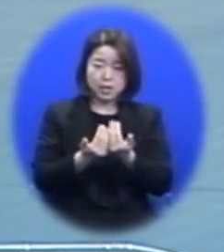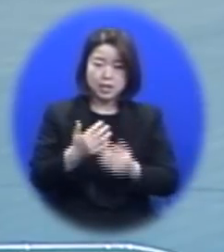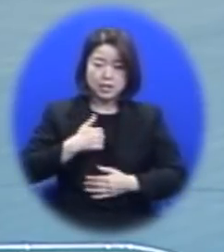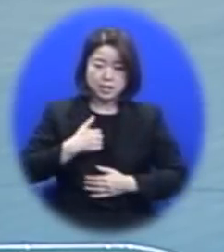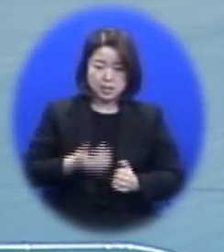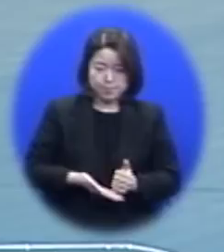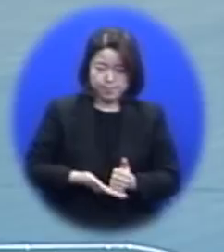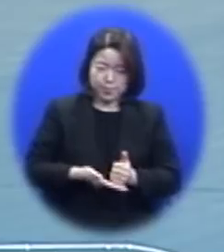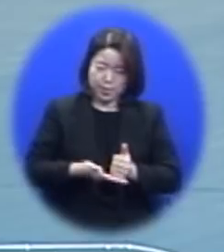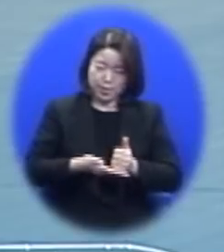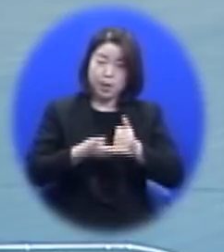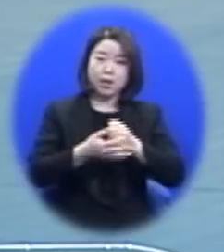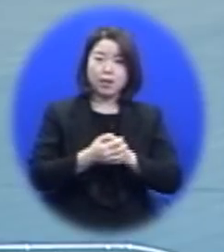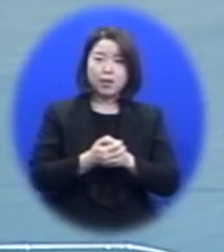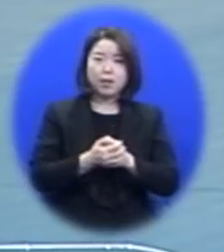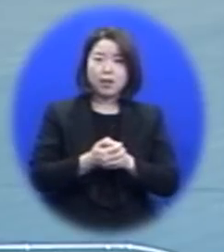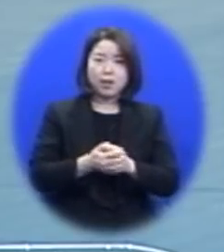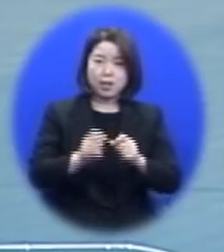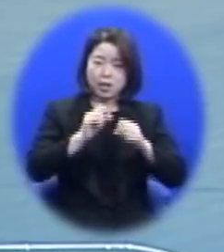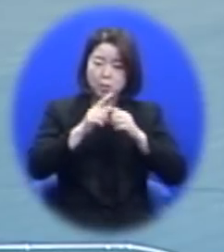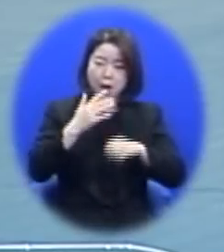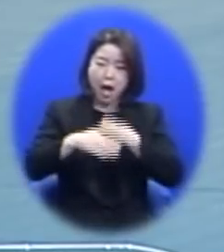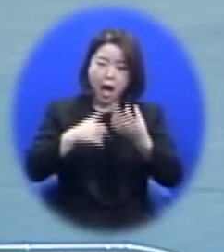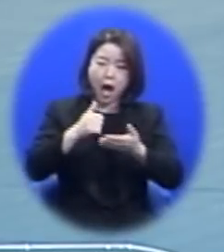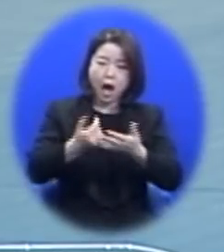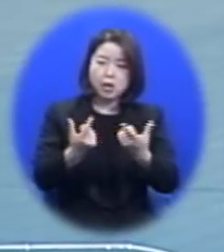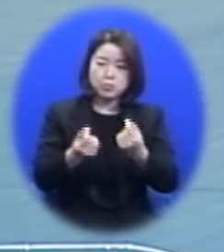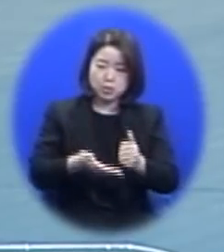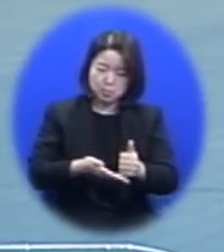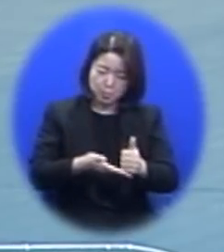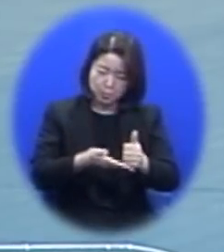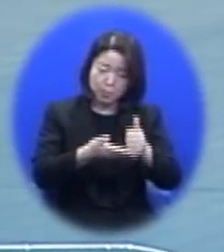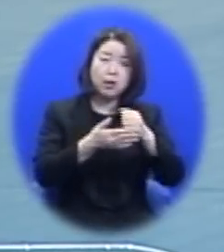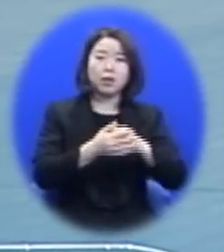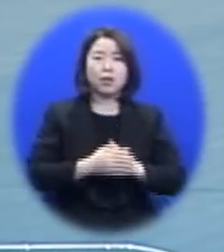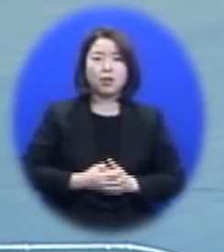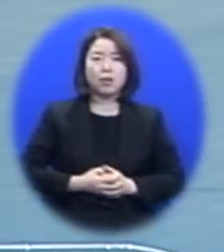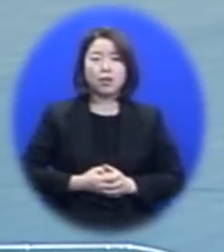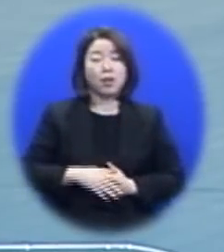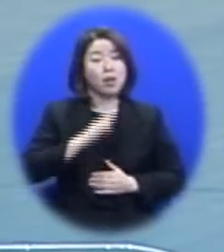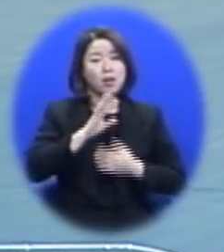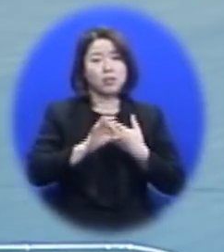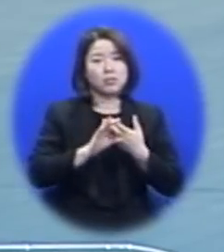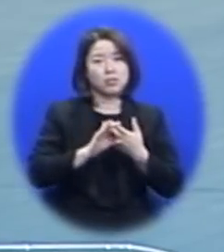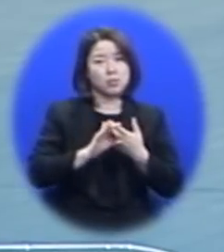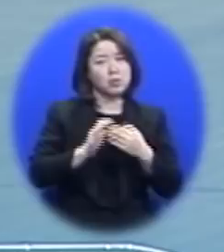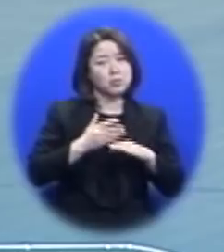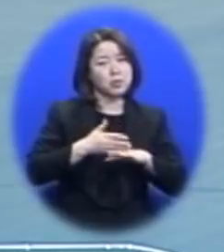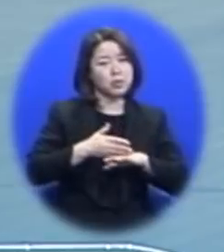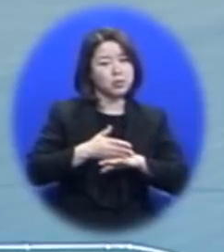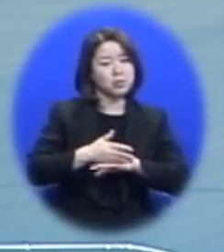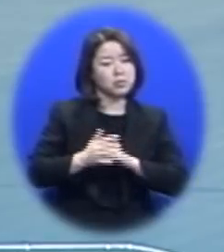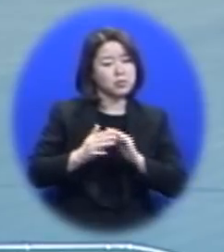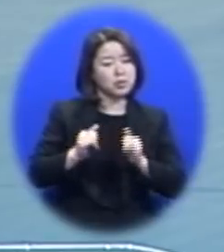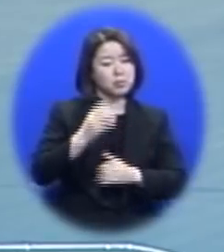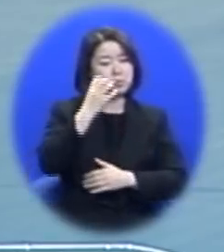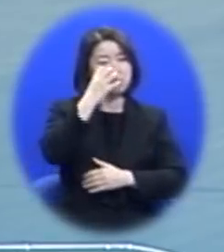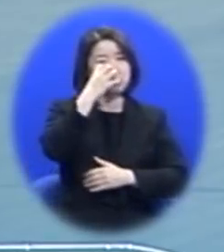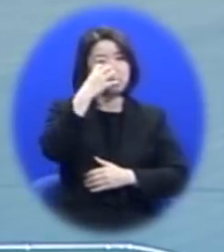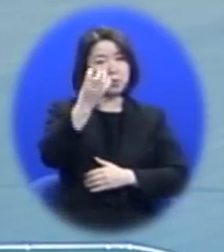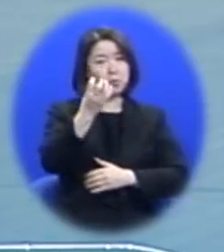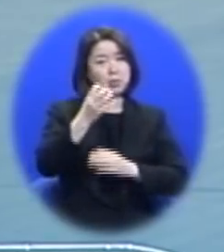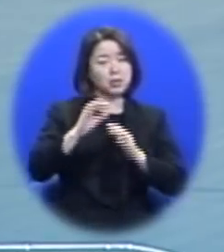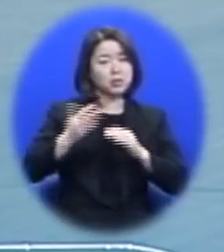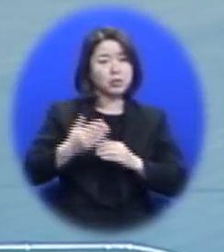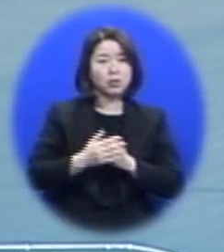존중해요. 거의 뭐 하나님처럼 섬겨요. 그러면 서서히 사람이 교만에 빠지고